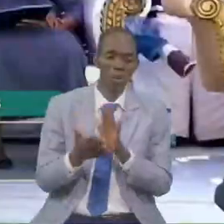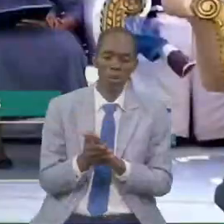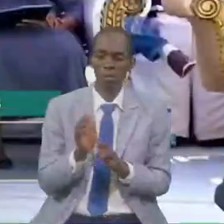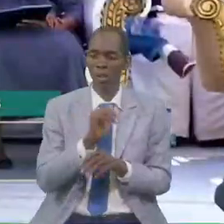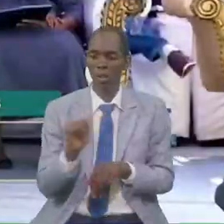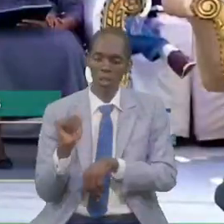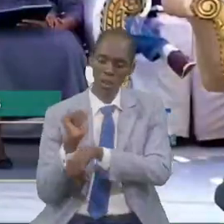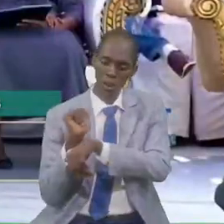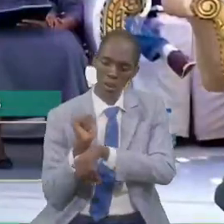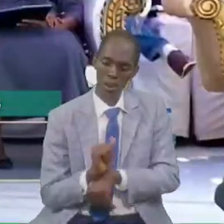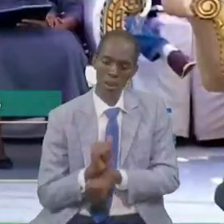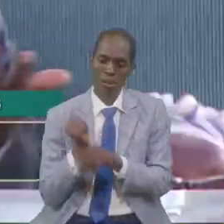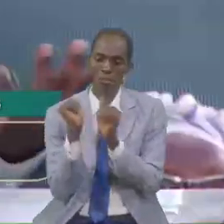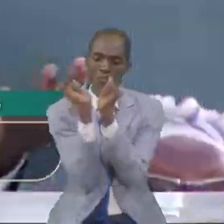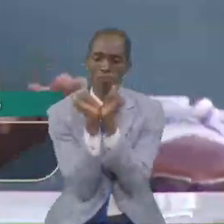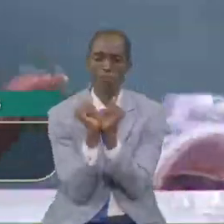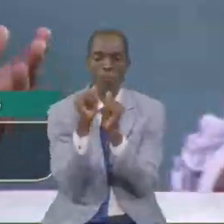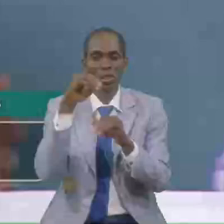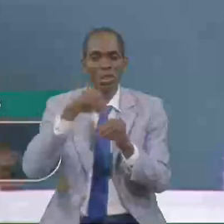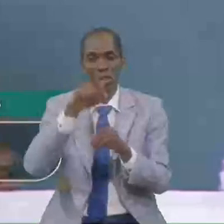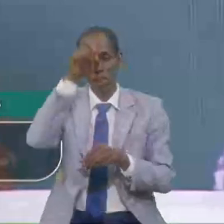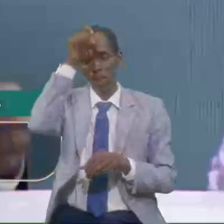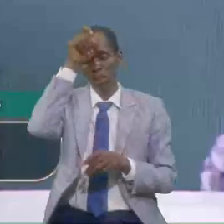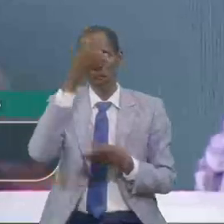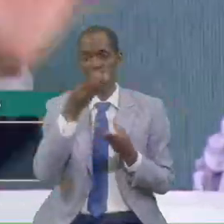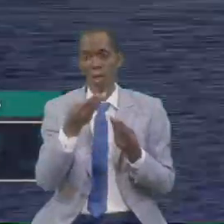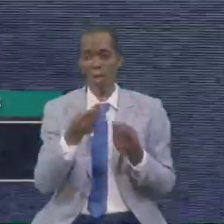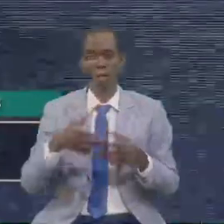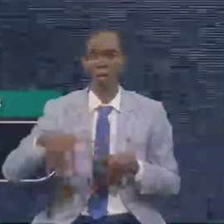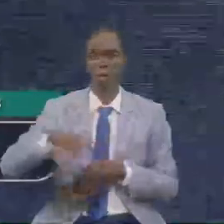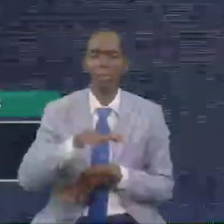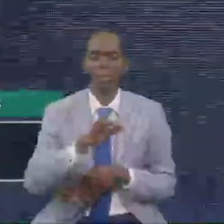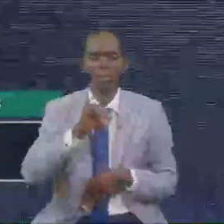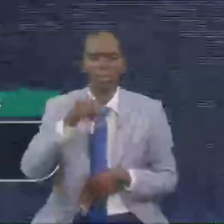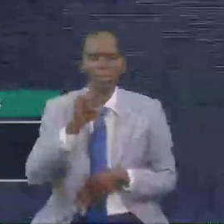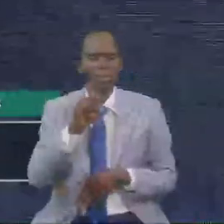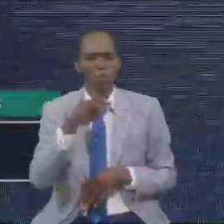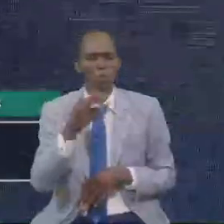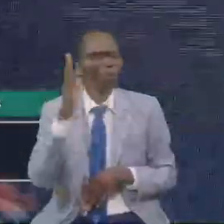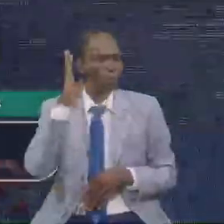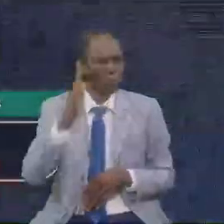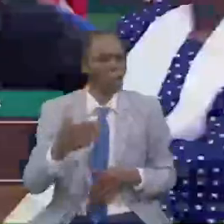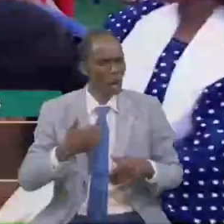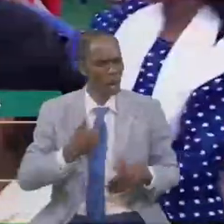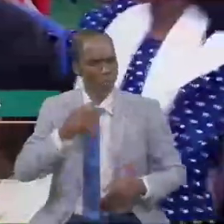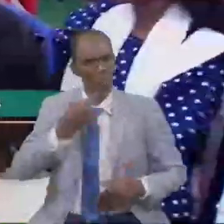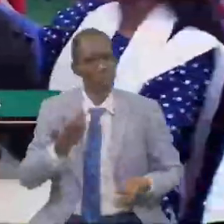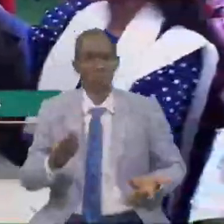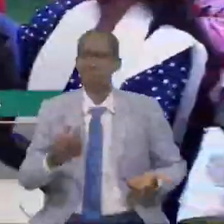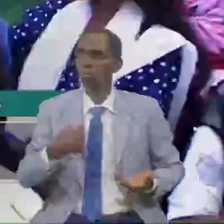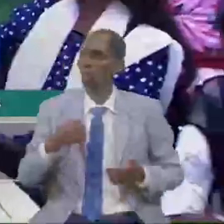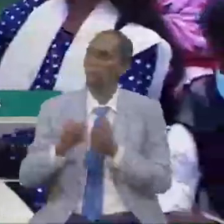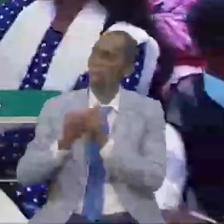Finalement, il est devenu esclave en Égypte. Il pouvait se dire, je suis loin de la maison.